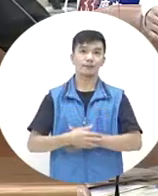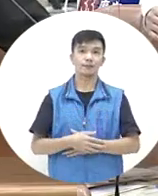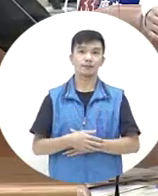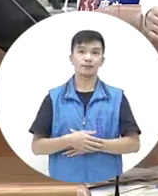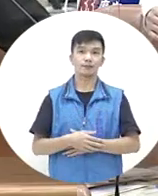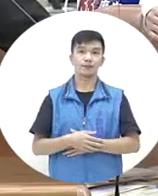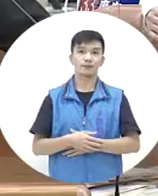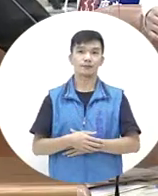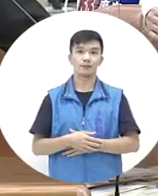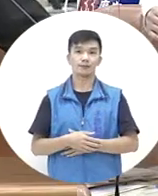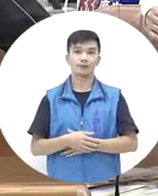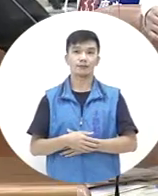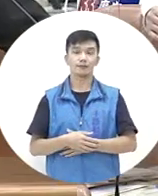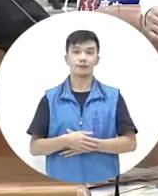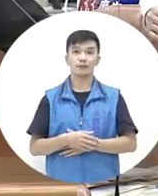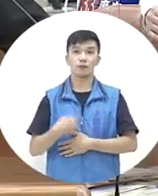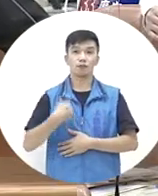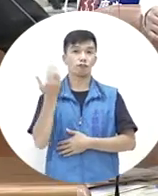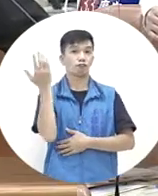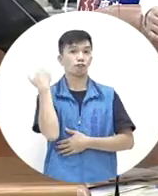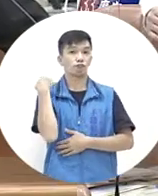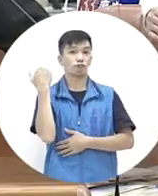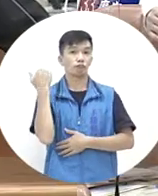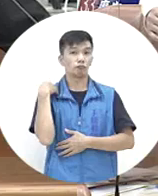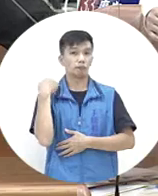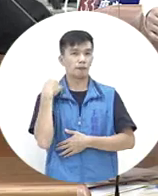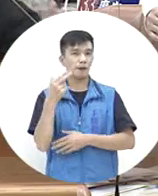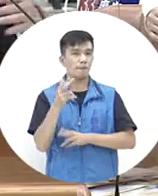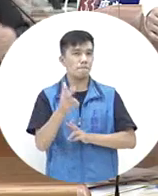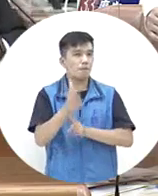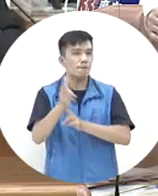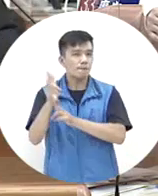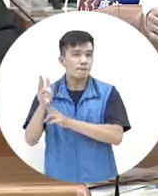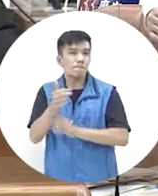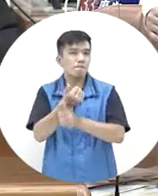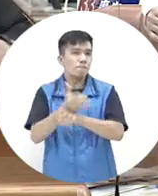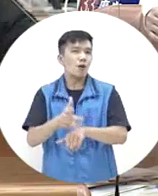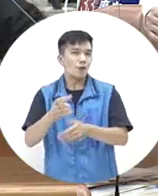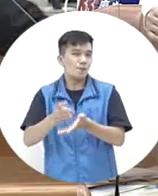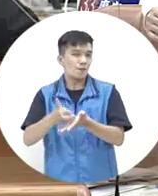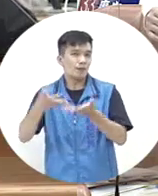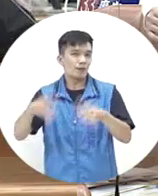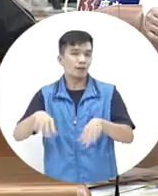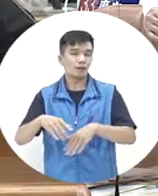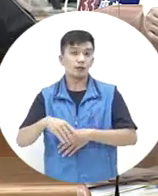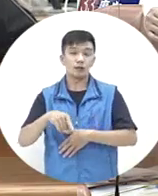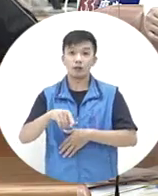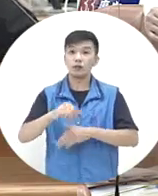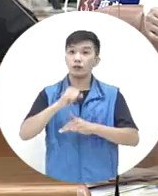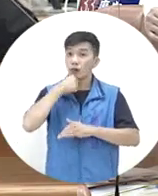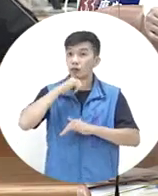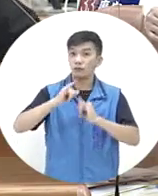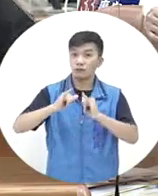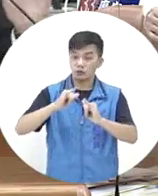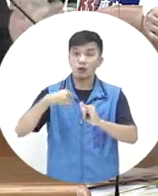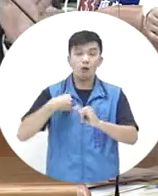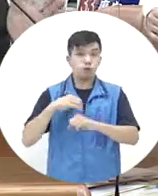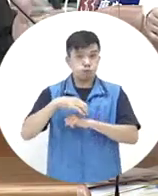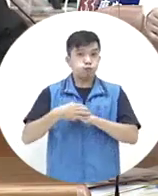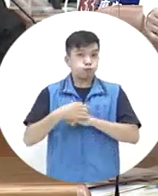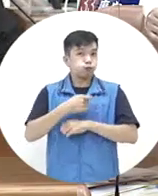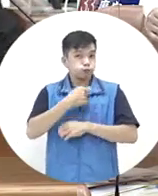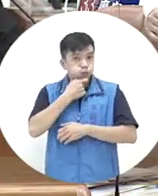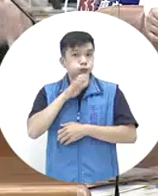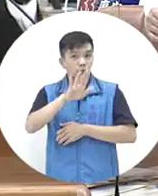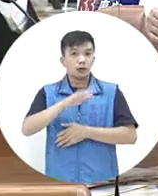我枪战了几十场的时候，我都愿意生命守护台湾人民，用行